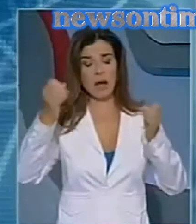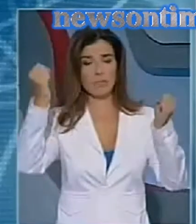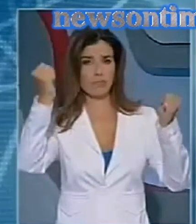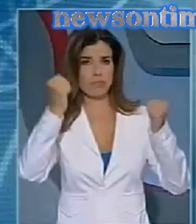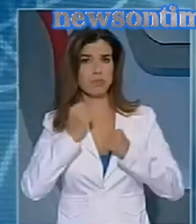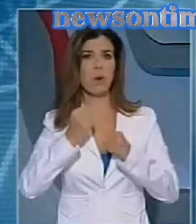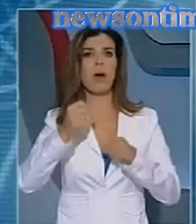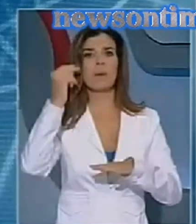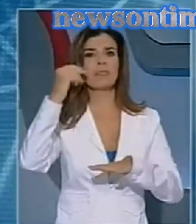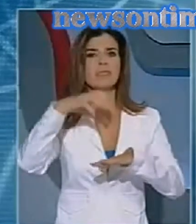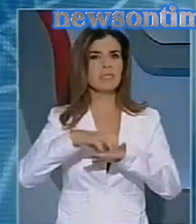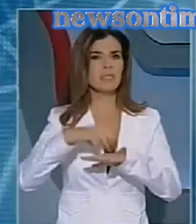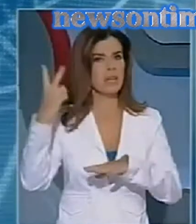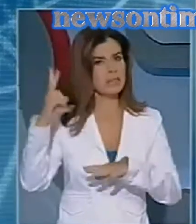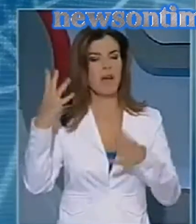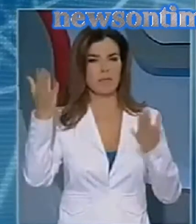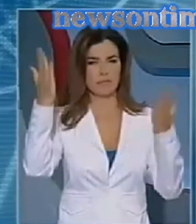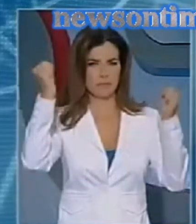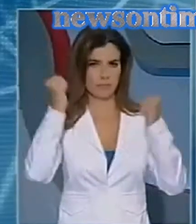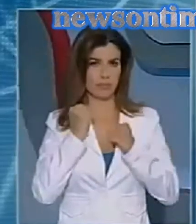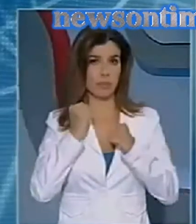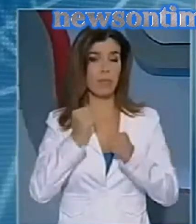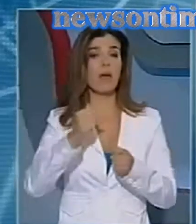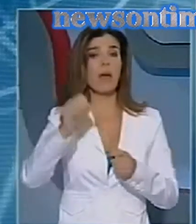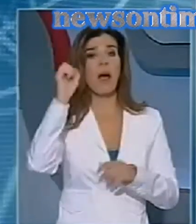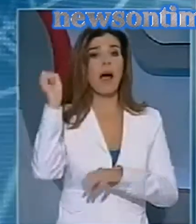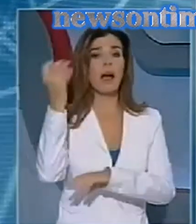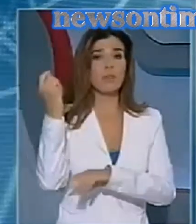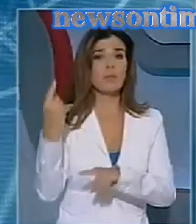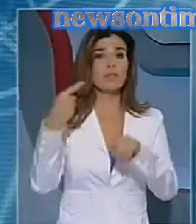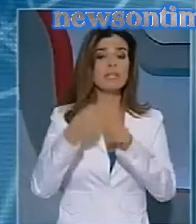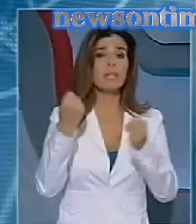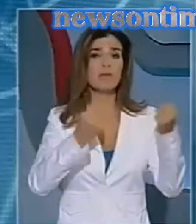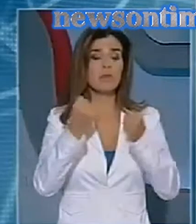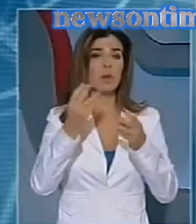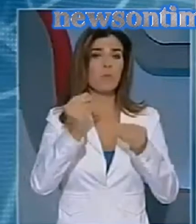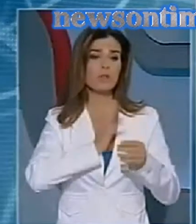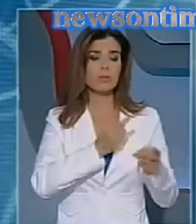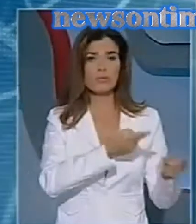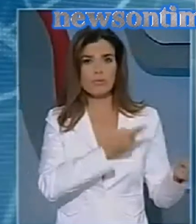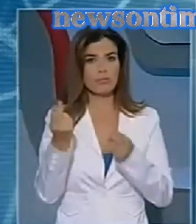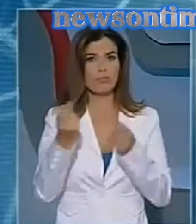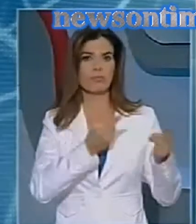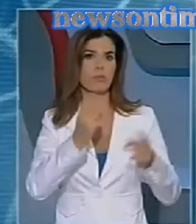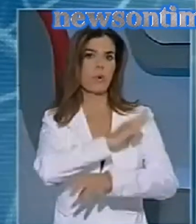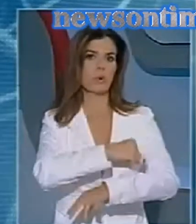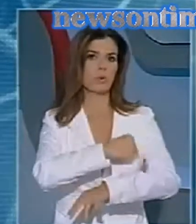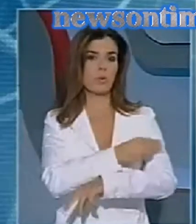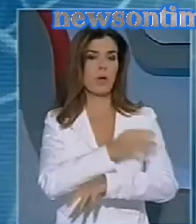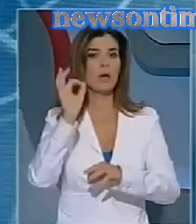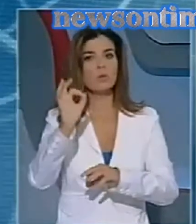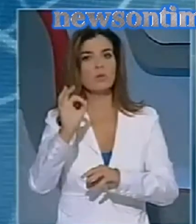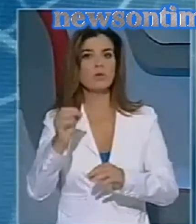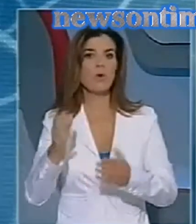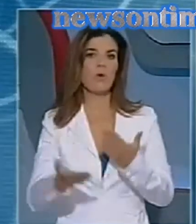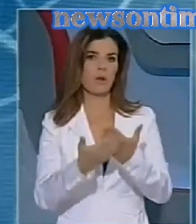ιστορικός ναός του Θείου Βρέφους του Κεμπού. Με ασθενοφόρα αλλά και με αυτοκίνητα ιδιωτών, εκατοντάδες τραυματίες μεταφέρθηκαν στα νοσοκομεία για να δεχτούν